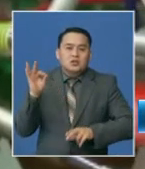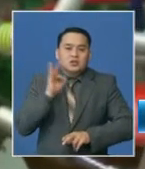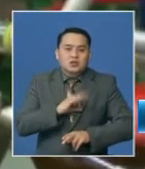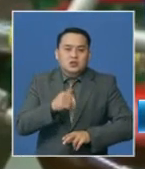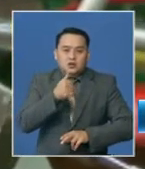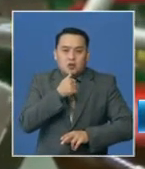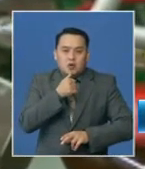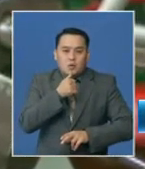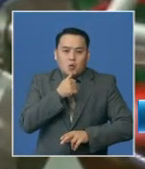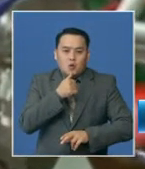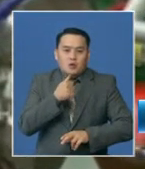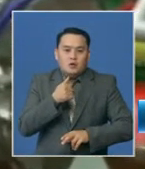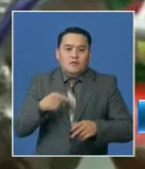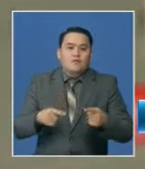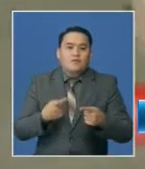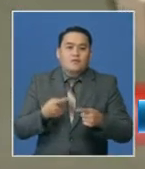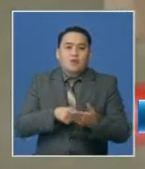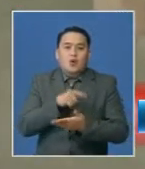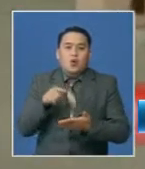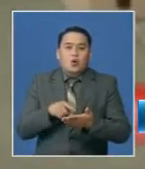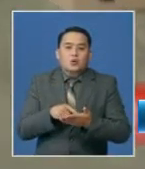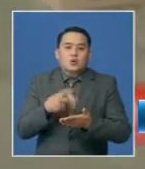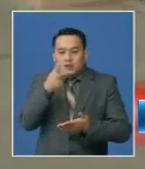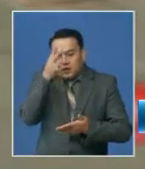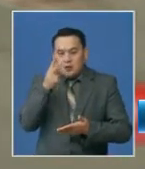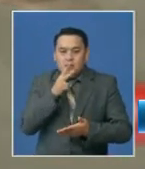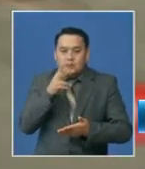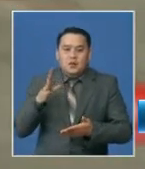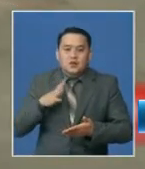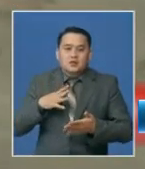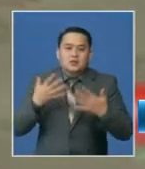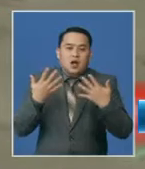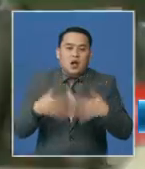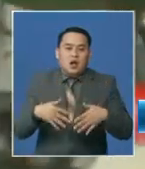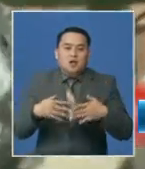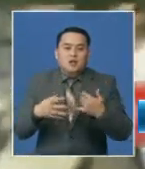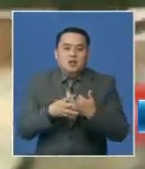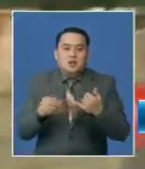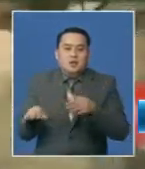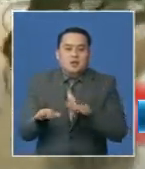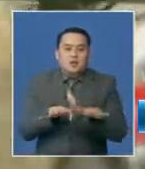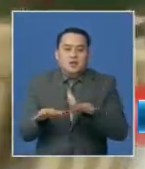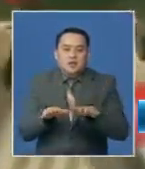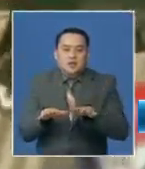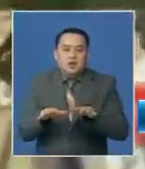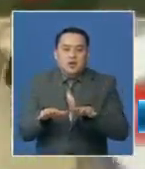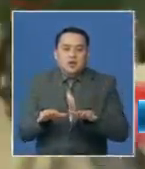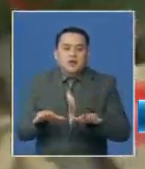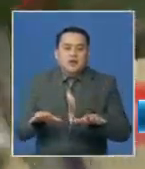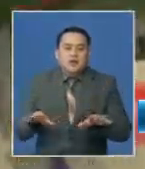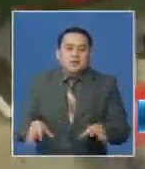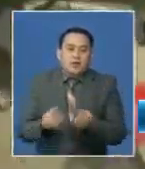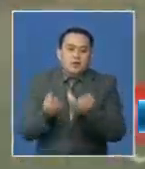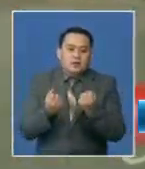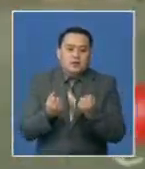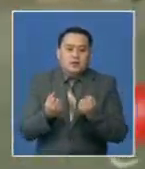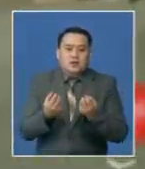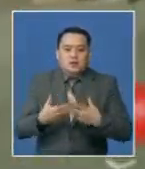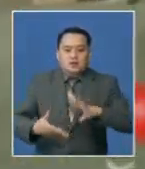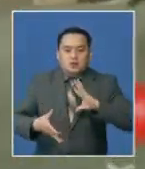препятствие. Робот-спасатель будет работать там, где небезопасно для людей, и собирать всю возможную информацию. Разработчики